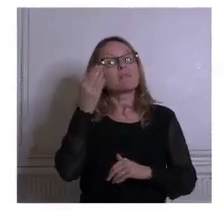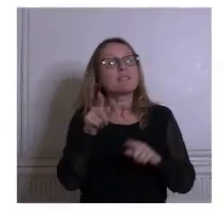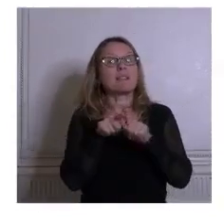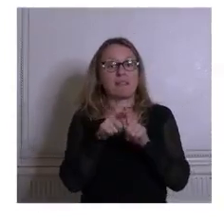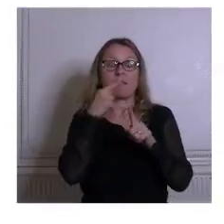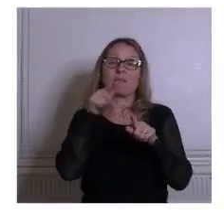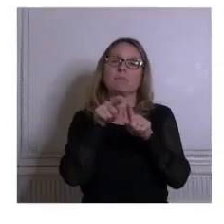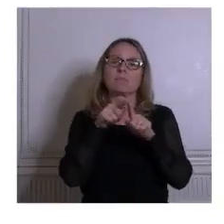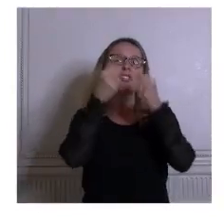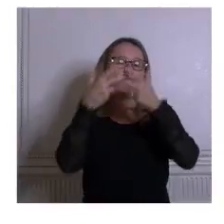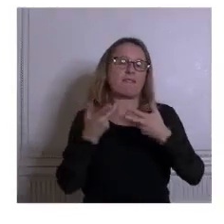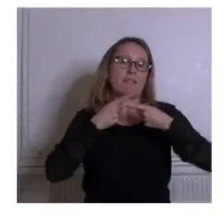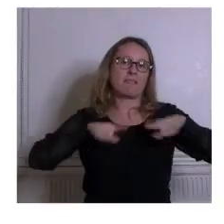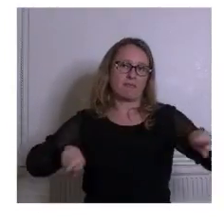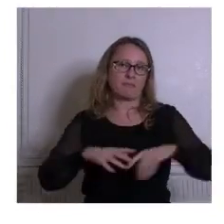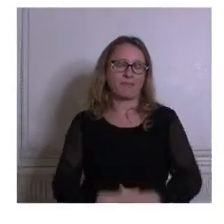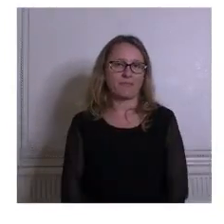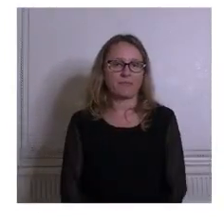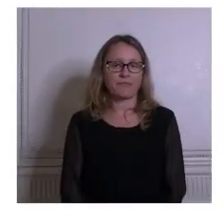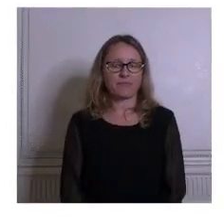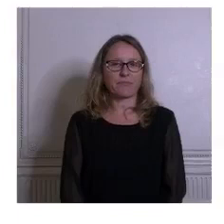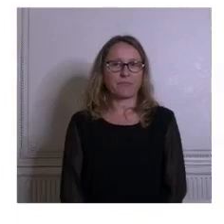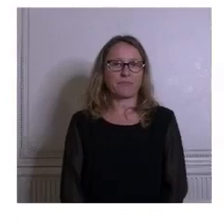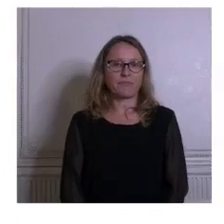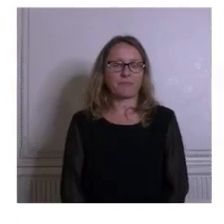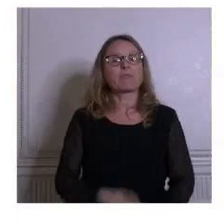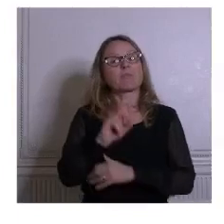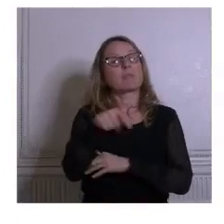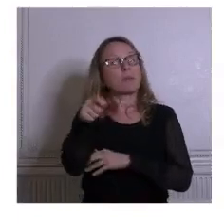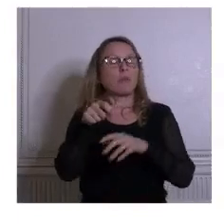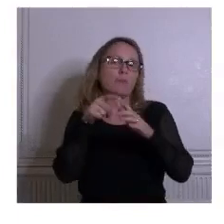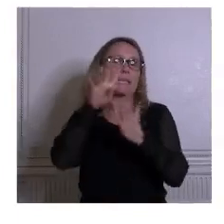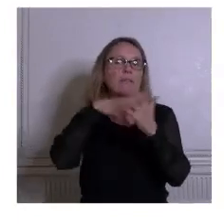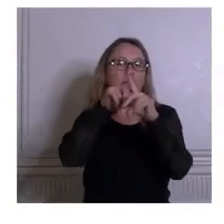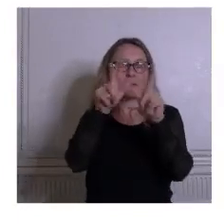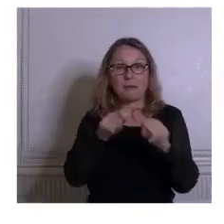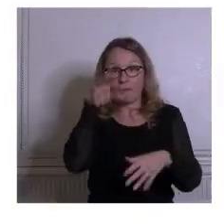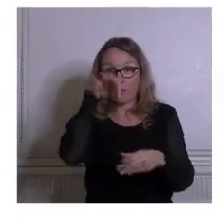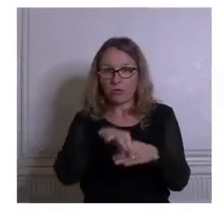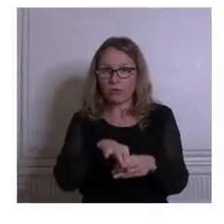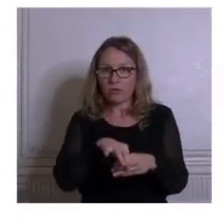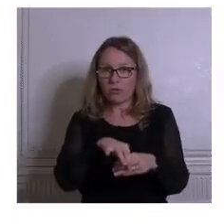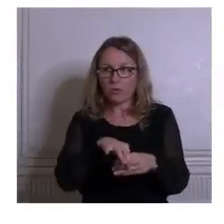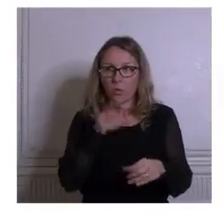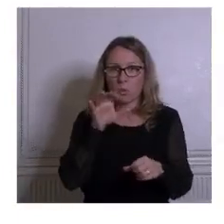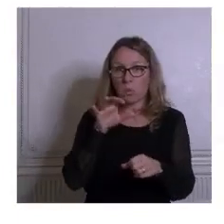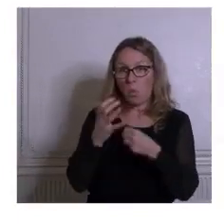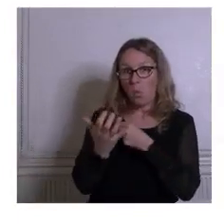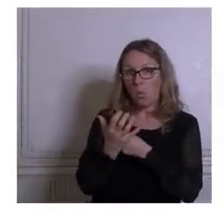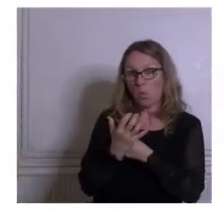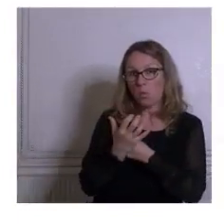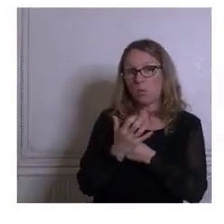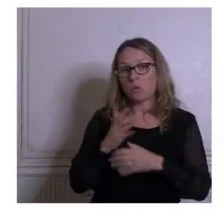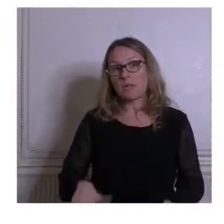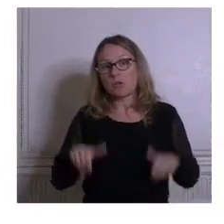proposer ces vœux, puisque l'objectif d'un vœu, on peut le voter à la majorité, mais il n'en est que plus fort que si jamais l'ensemble des personnes qui composent, les 43 personnes de